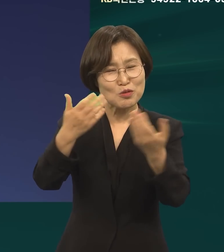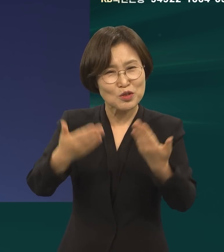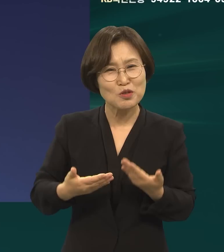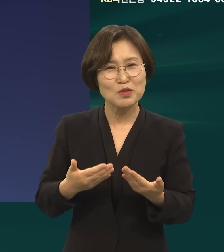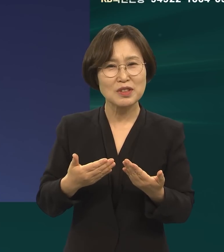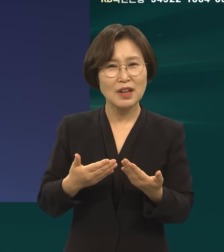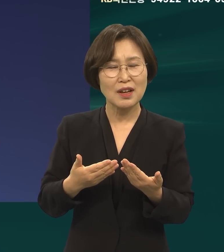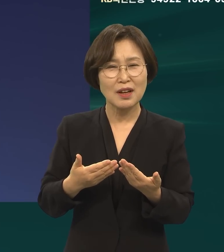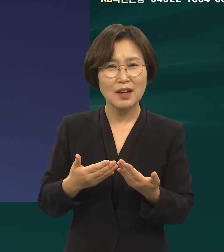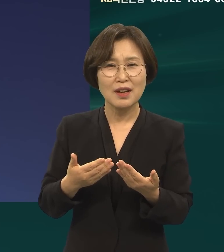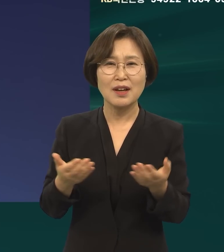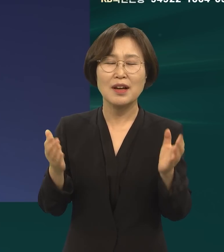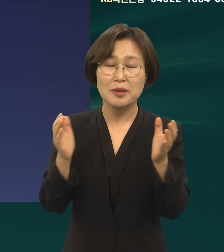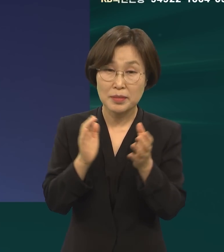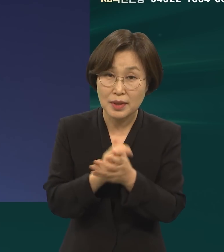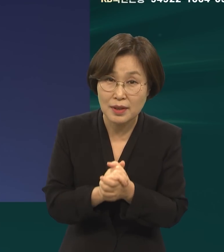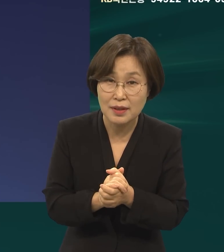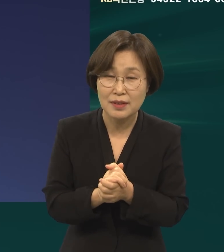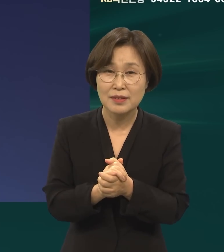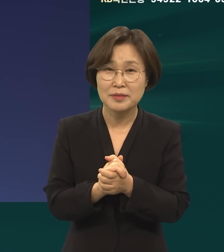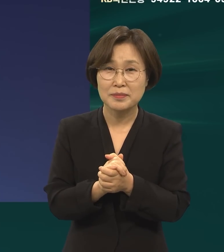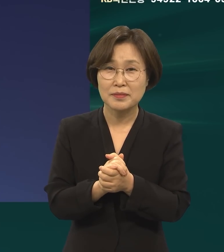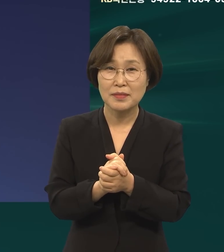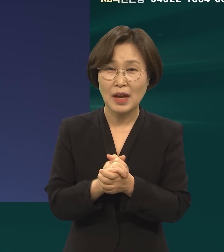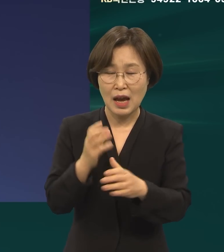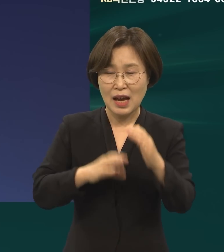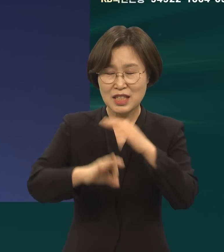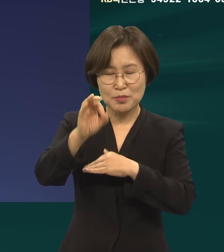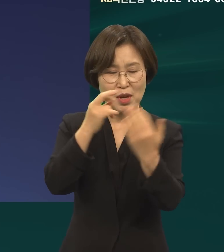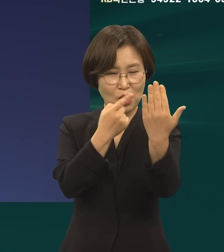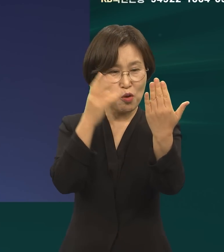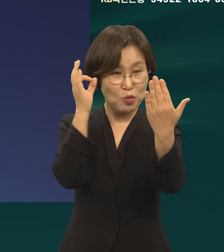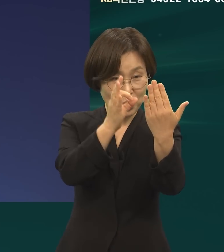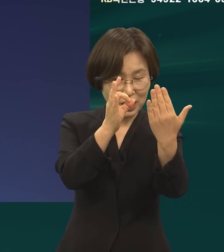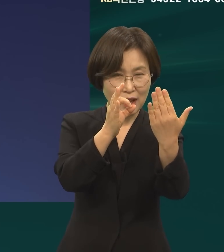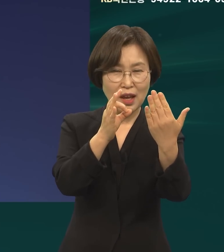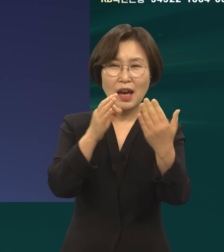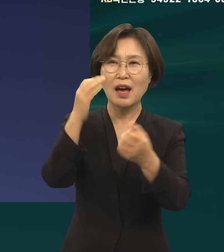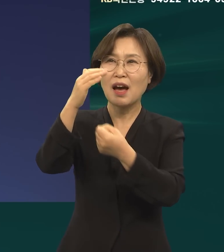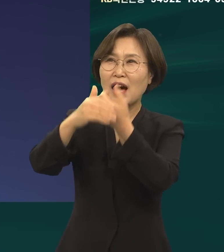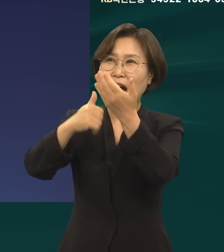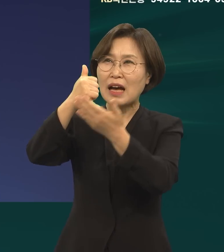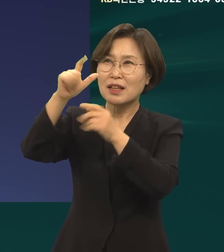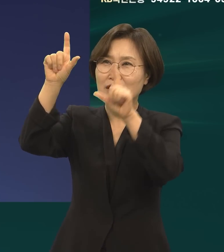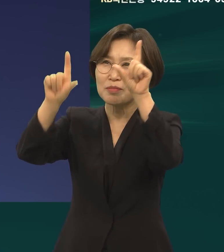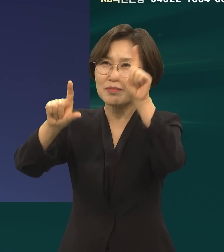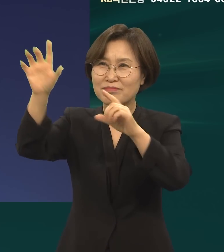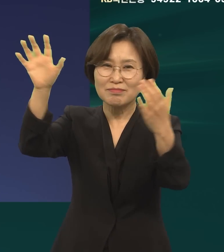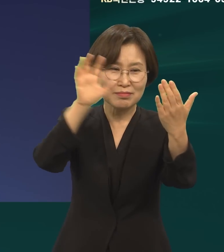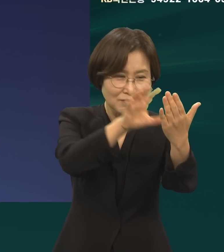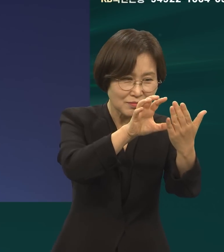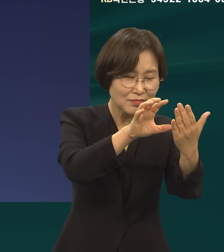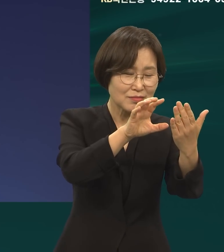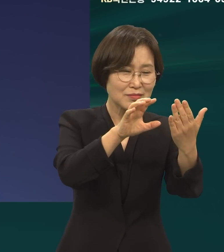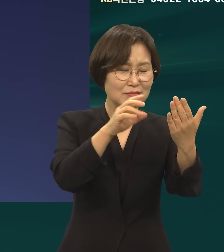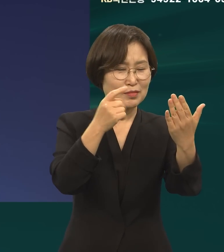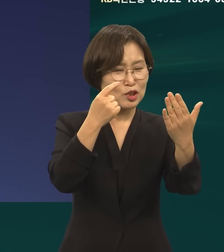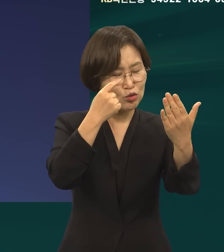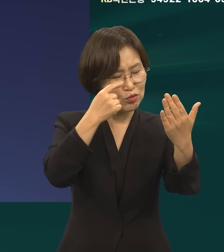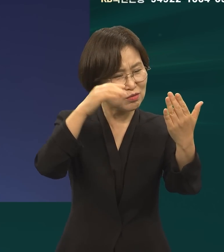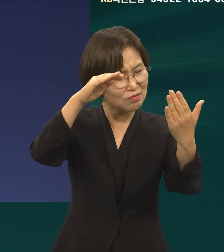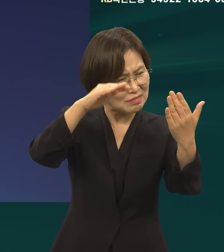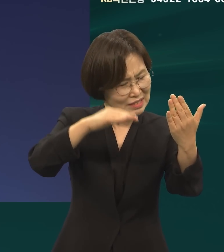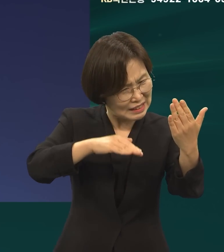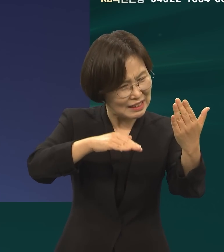아멘? 그래서 여러분, 거울을 볼 때마다 아침마다 하나님의 형상을 따라 눈도 작지만 키도